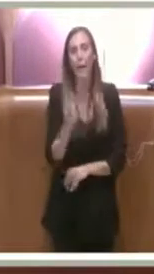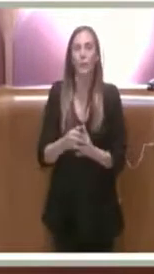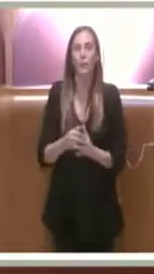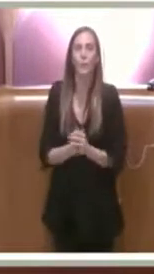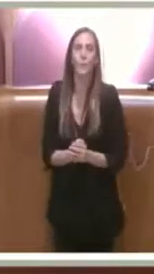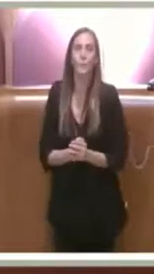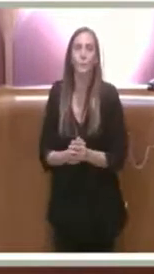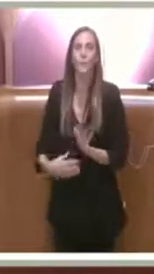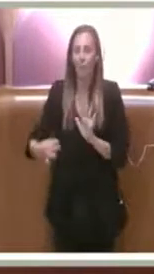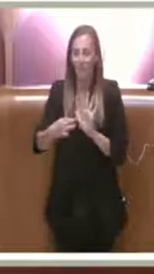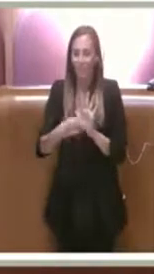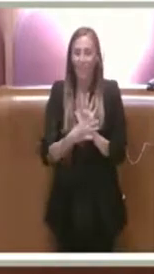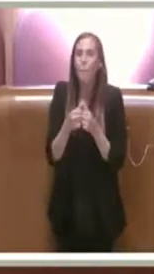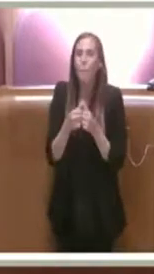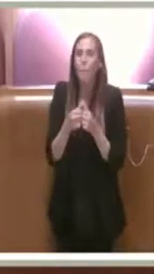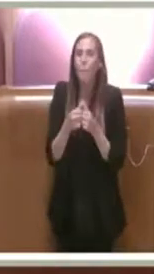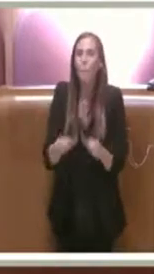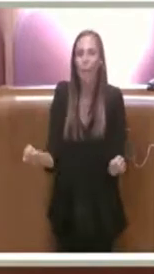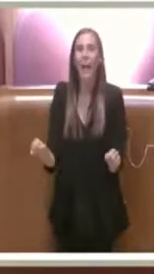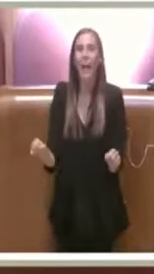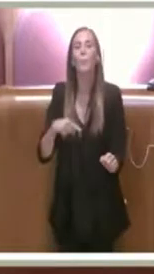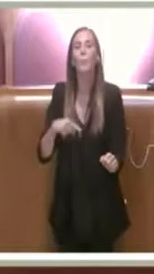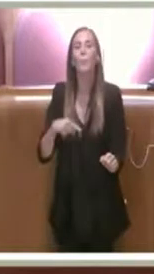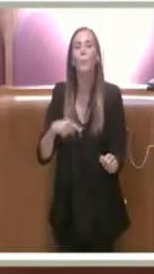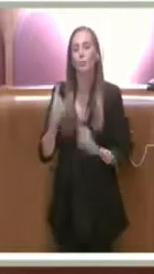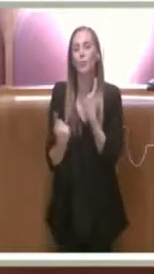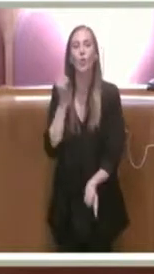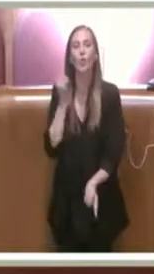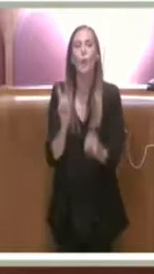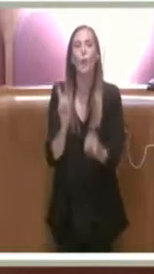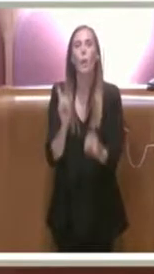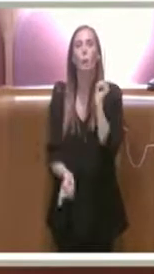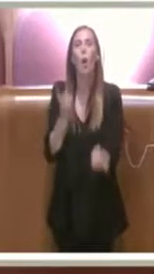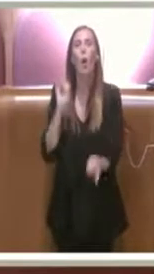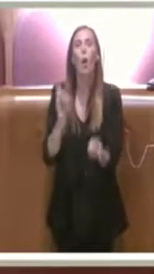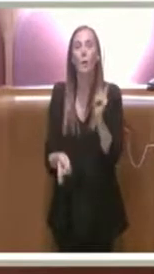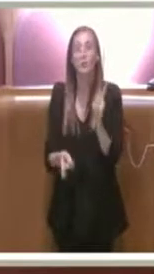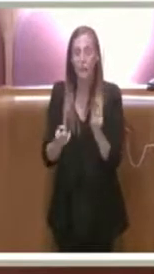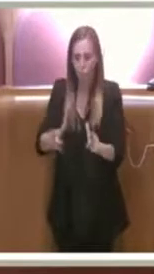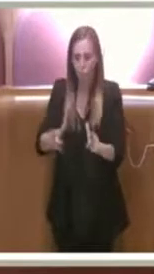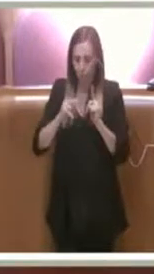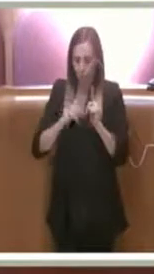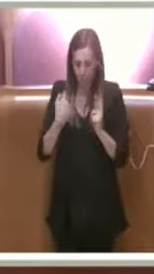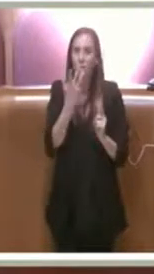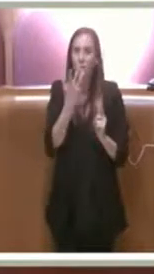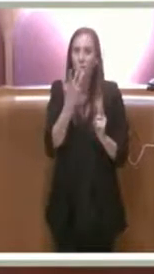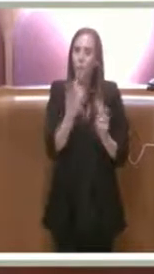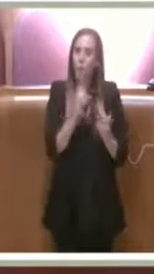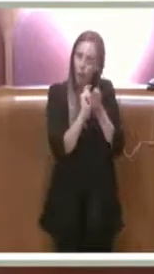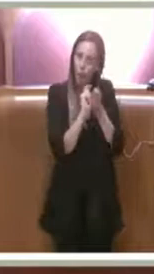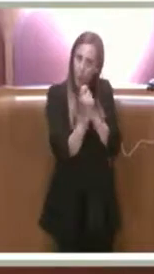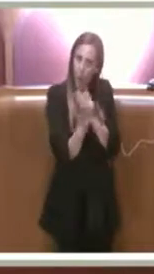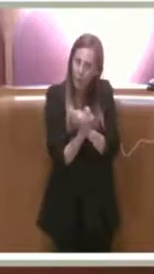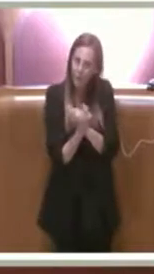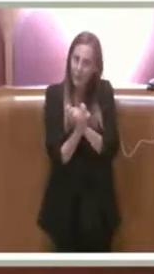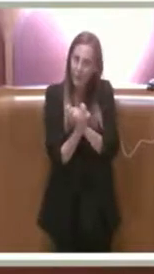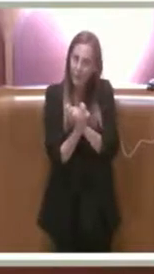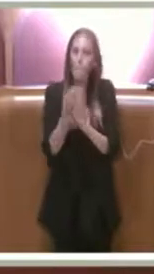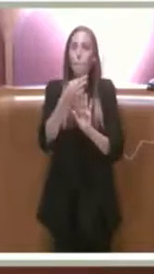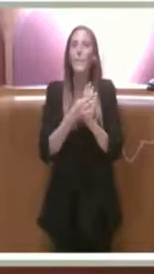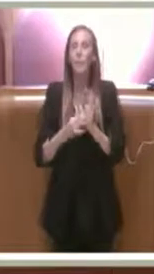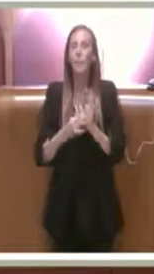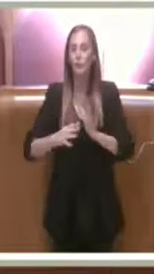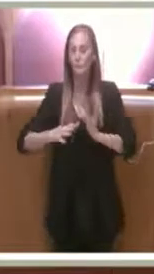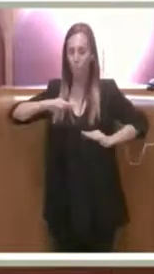Una delle caratteristiche fondamentali a livello politico che ha portato a numerose modifiche è stato il rispetto dei principi di bilanciamento